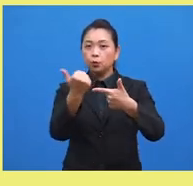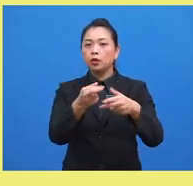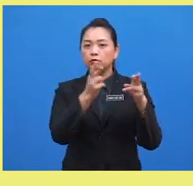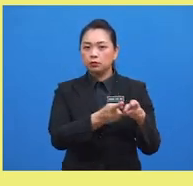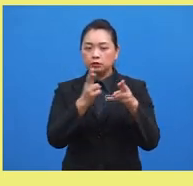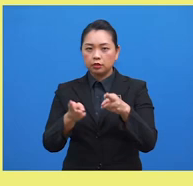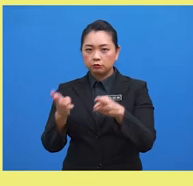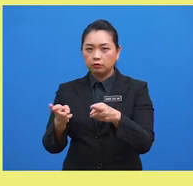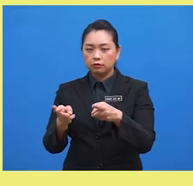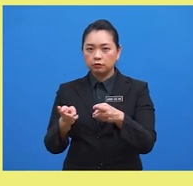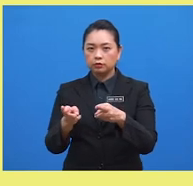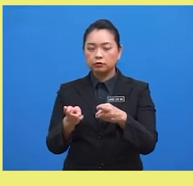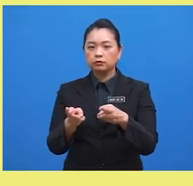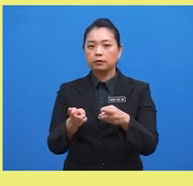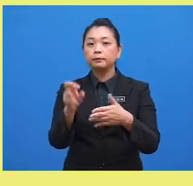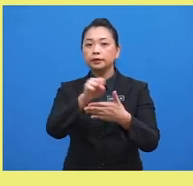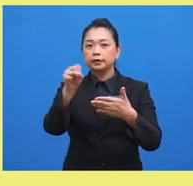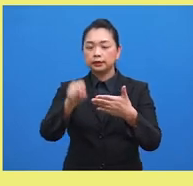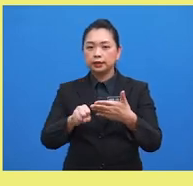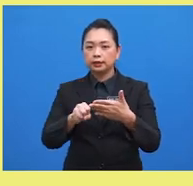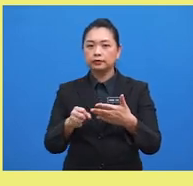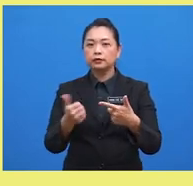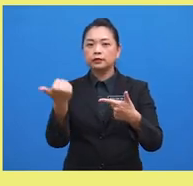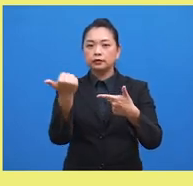merancang strategi penyelesaian,